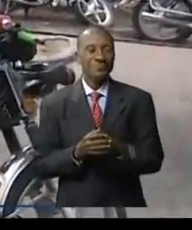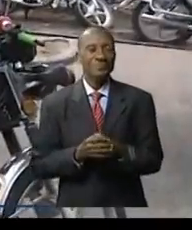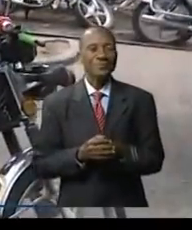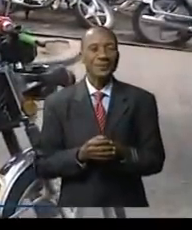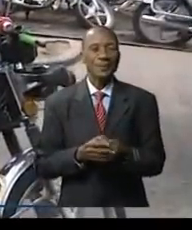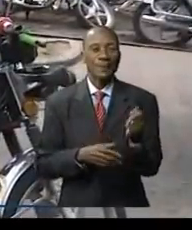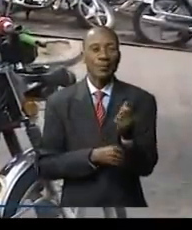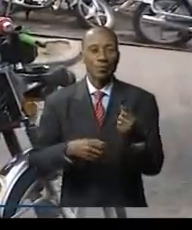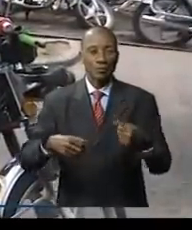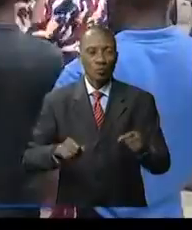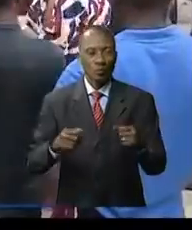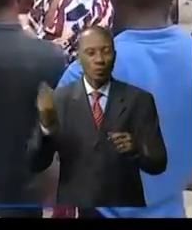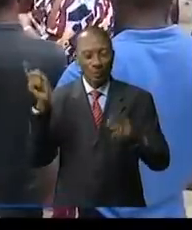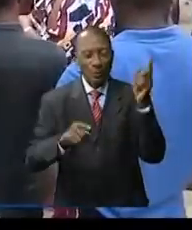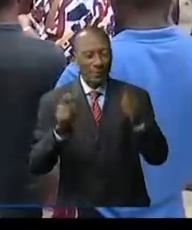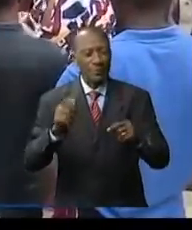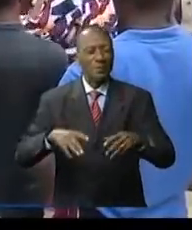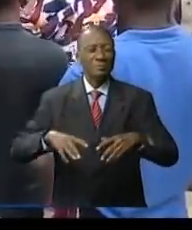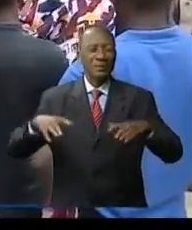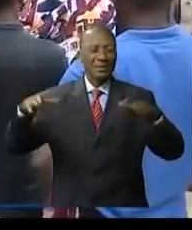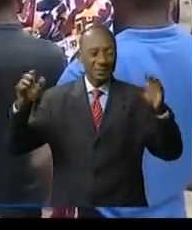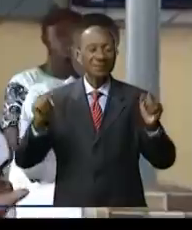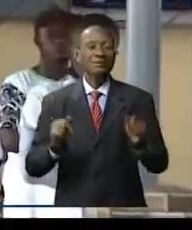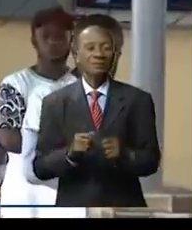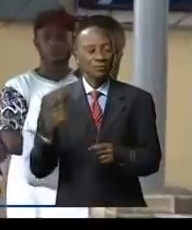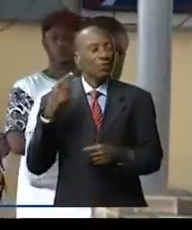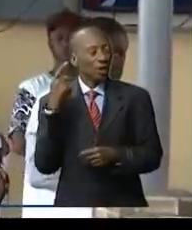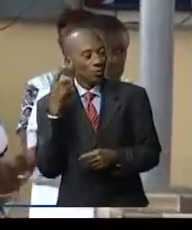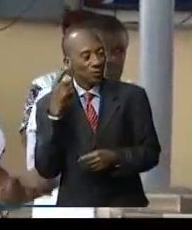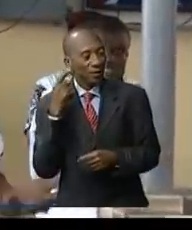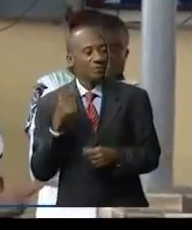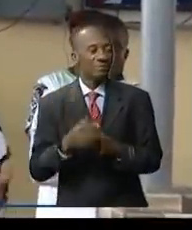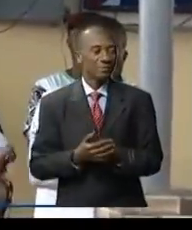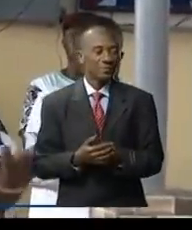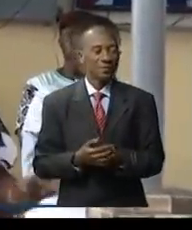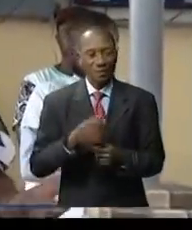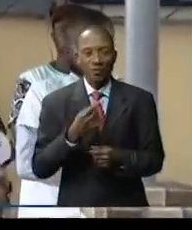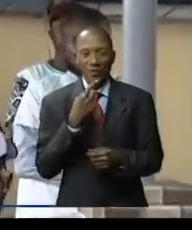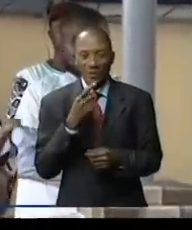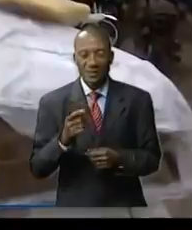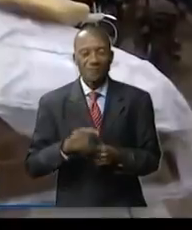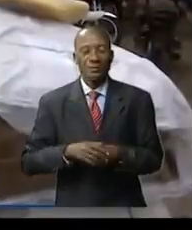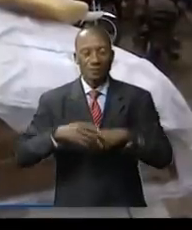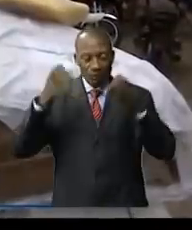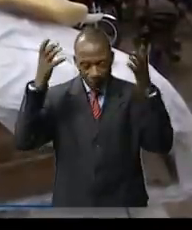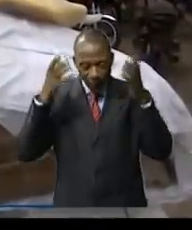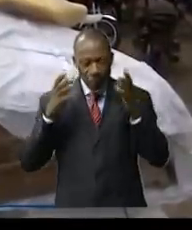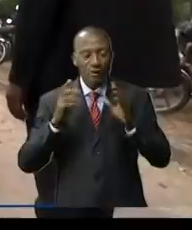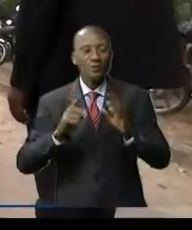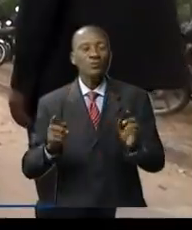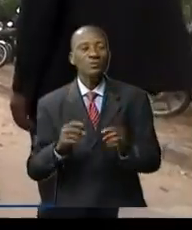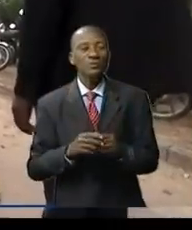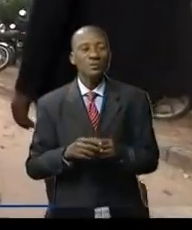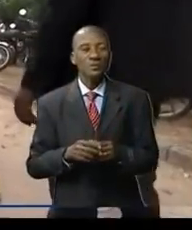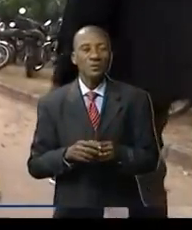service énorme à la communauté, mais ils doivent être encadrés par une norme. Le port des bottes, des gilets et autres signes distinctifs